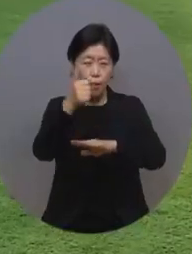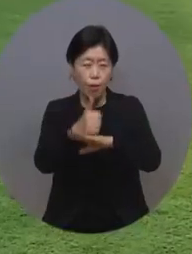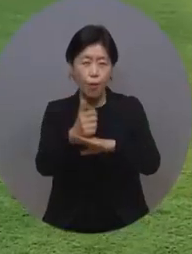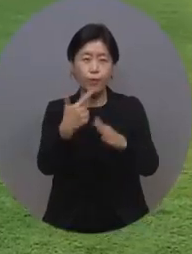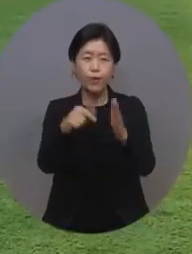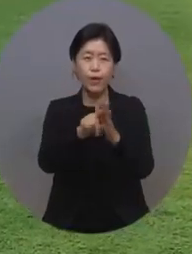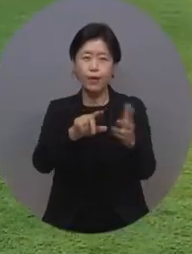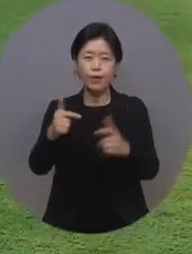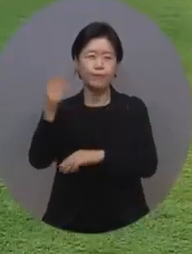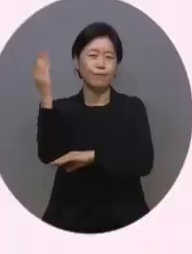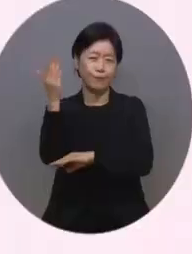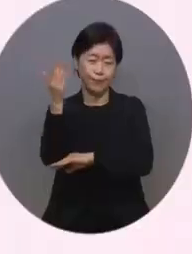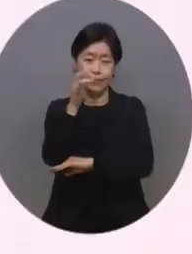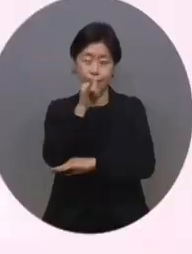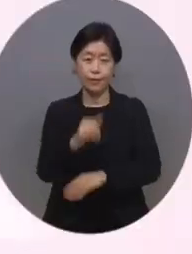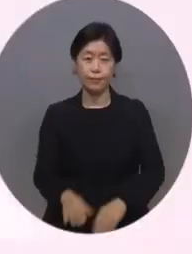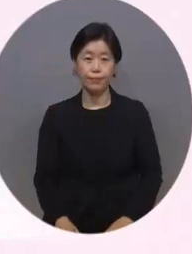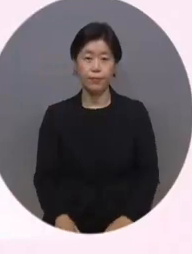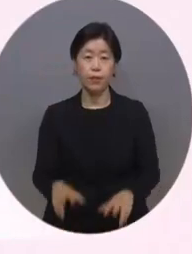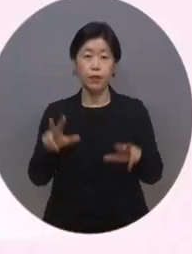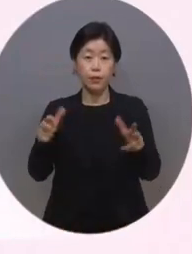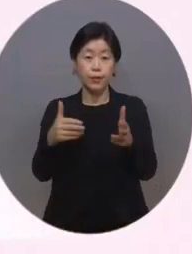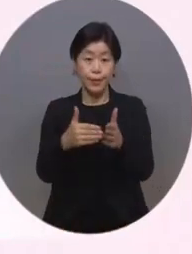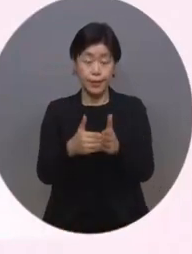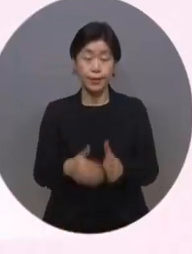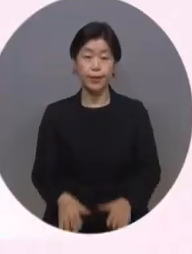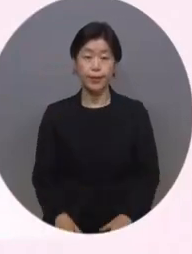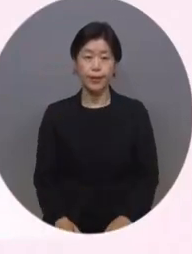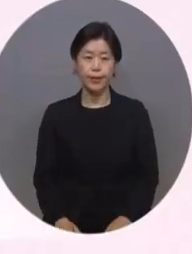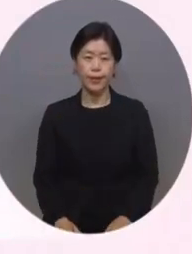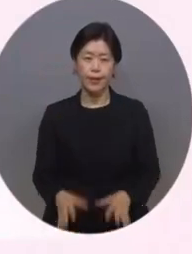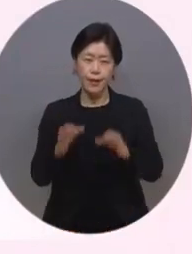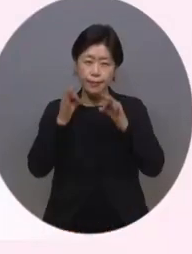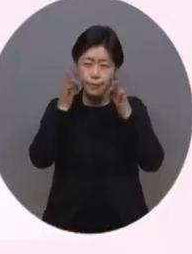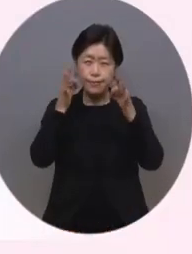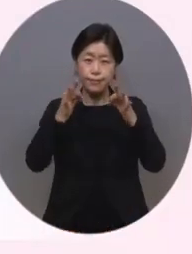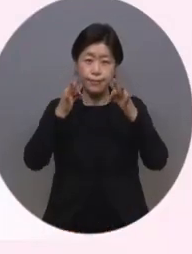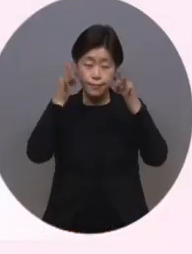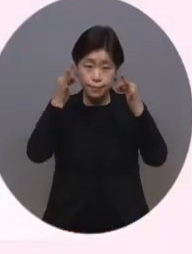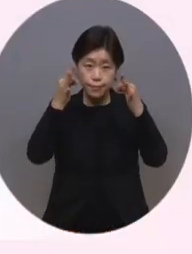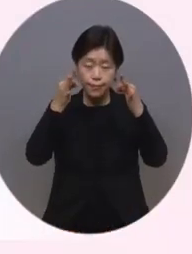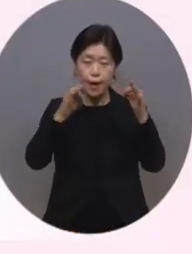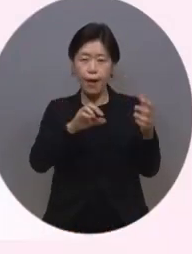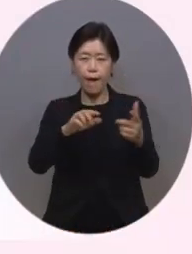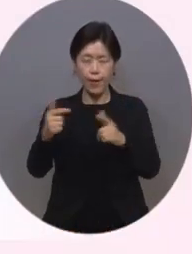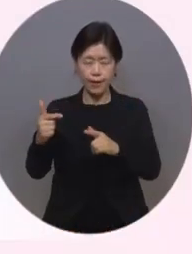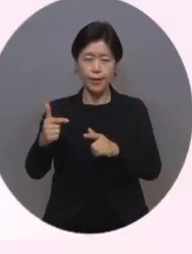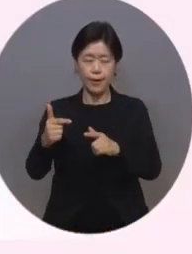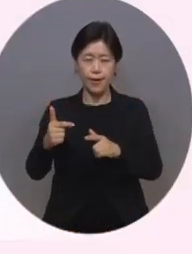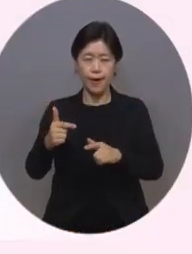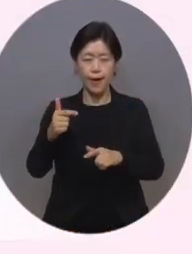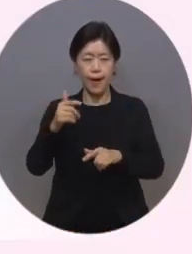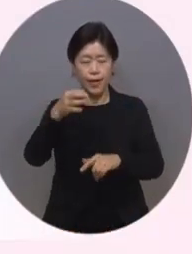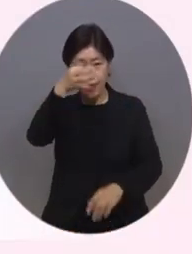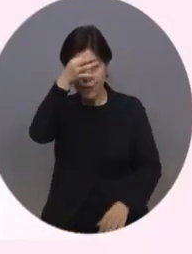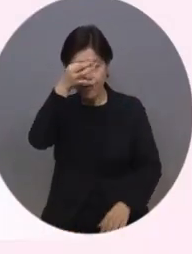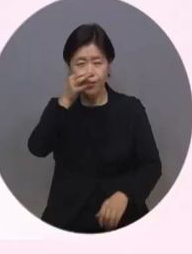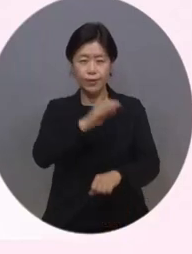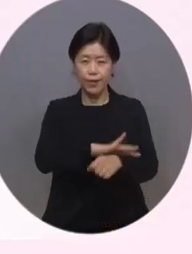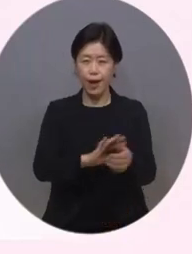축사가 이어졌습니다. 그동안 갈고 닦은 실력을 오늘 유감없이